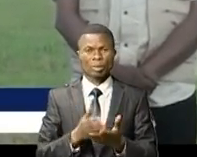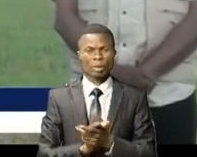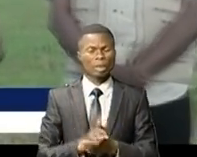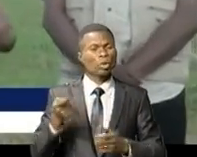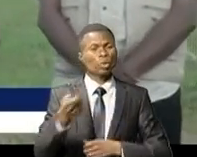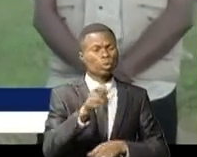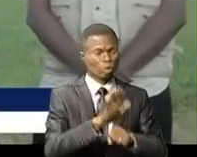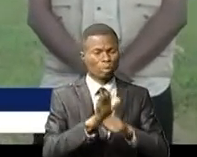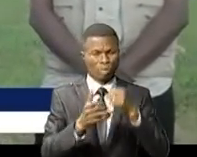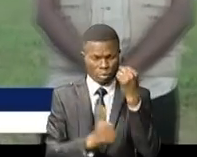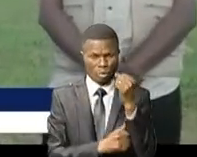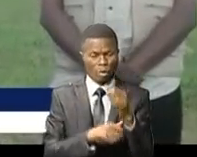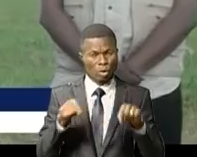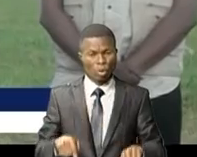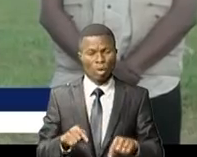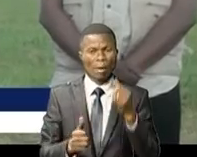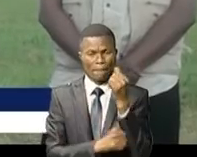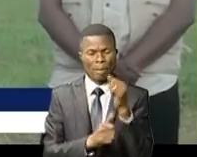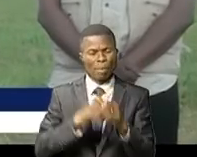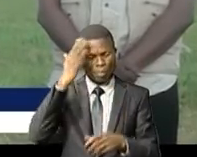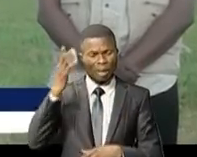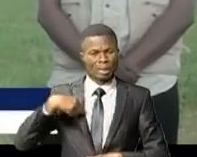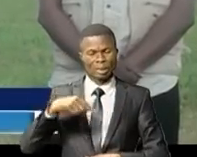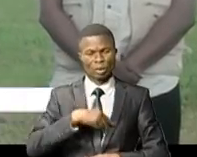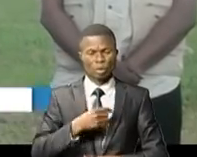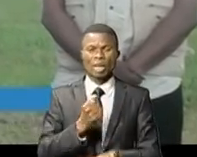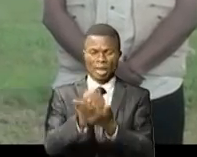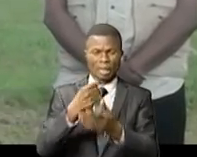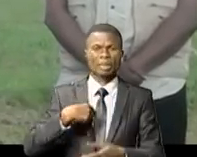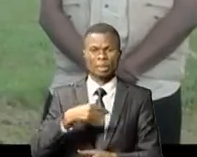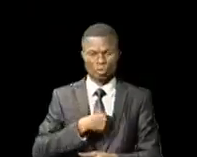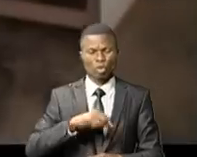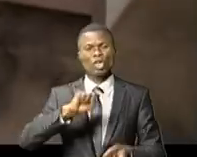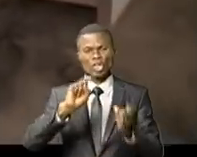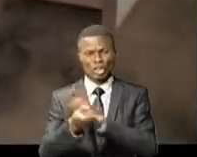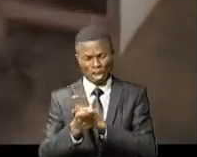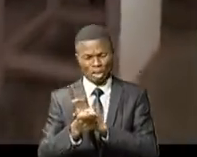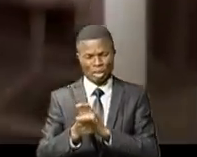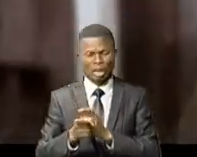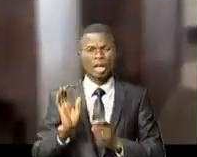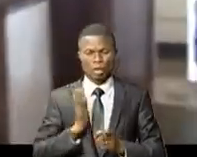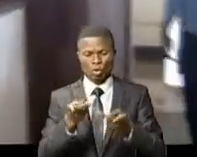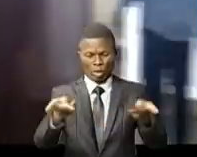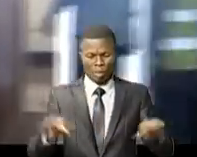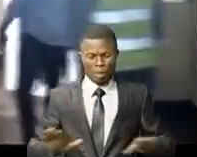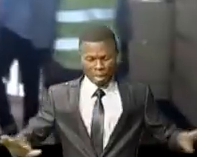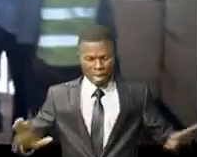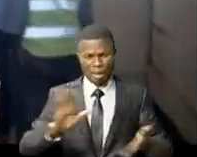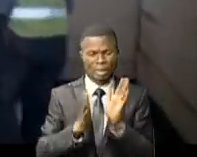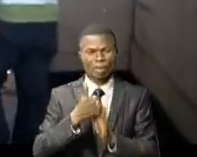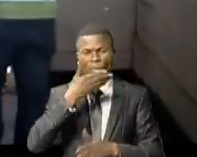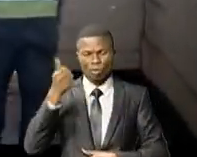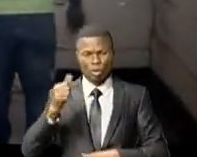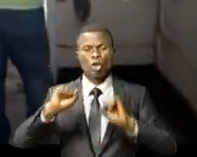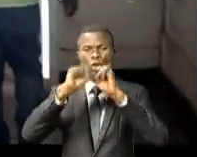mais aujourd'hui, il y a des gens qui ont songé à nous pour venir moderniser notre aéroport. Une délégation de la société CAT